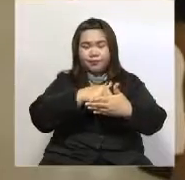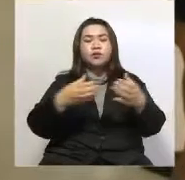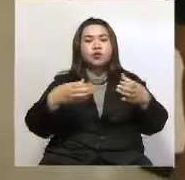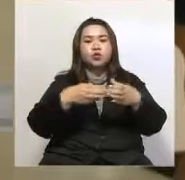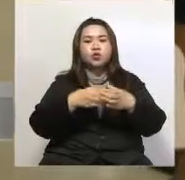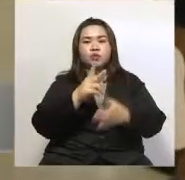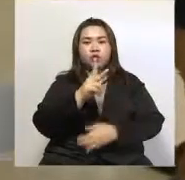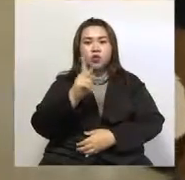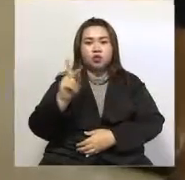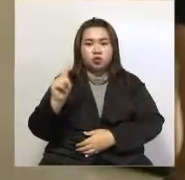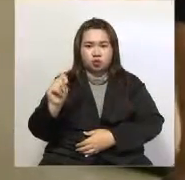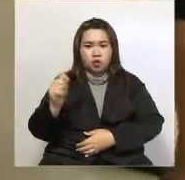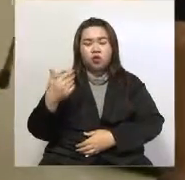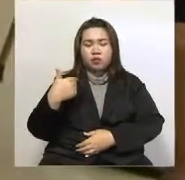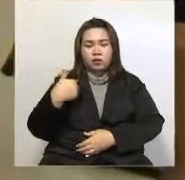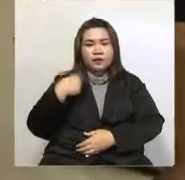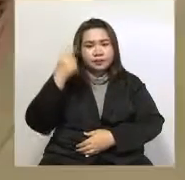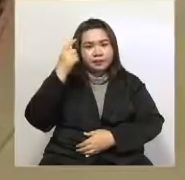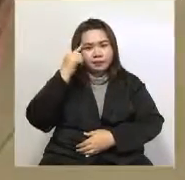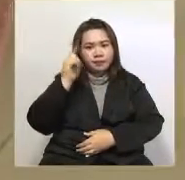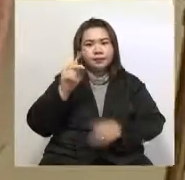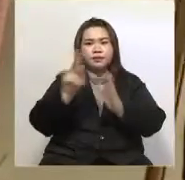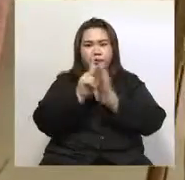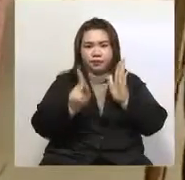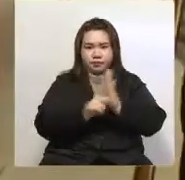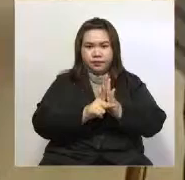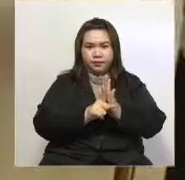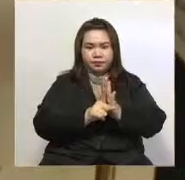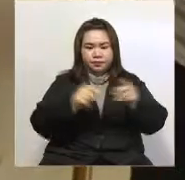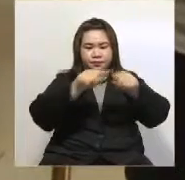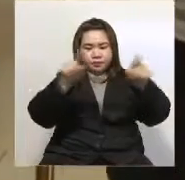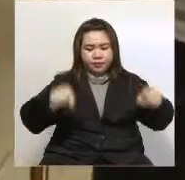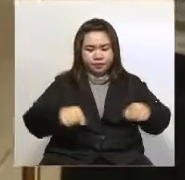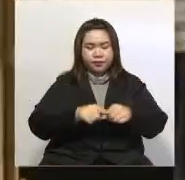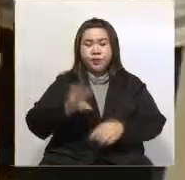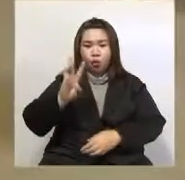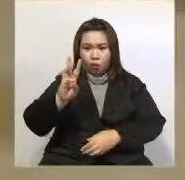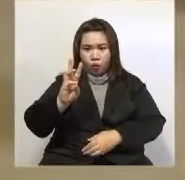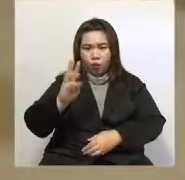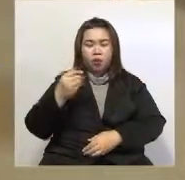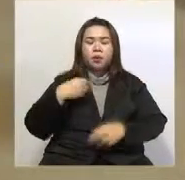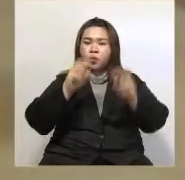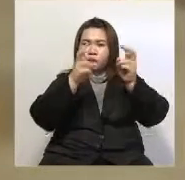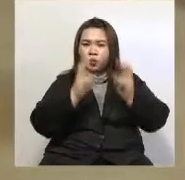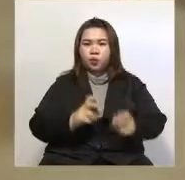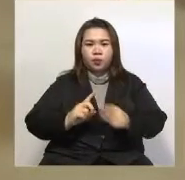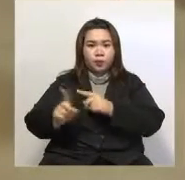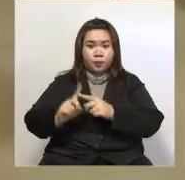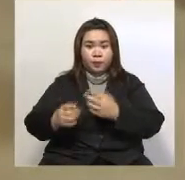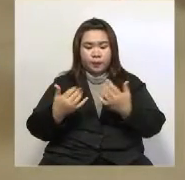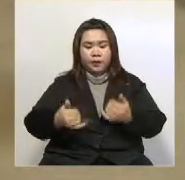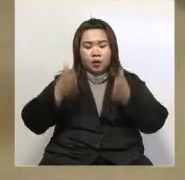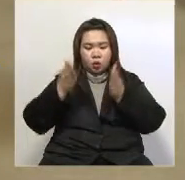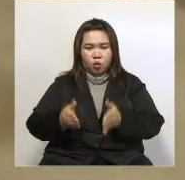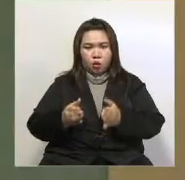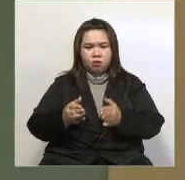การเลือกตั้งหรือว่ากกต.เองได้มีข้อคิดเห็นเกี่ยวกับกฎหมายเลือกตั้งท้องถิ่นทั้ง6ฉบับในหลากหลายประเด็นด้วยกันซึ่งคณะกรรมการกฤษฎีกา